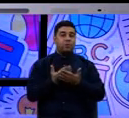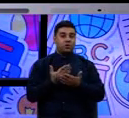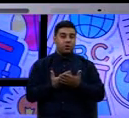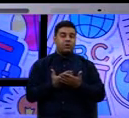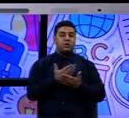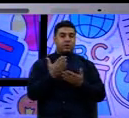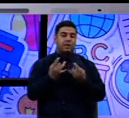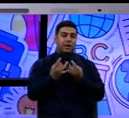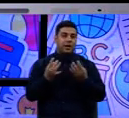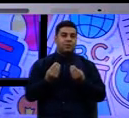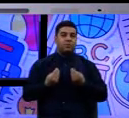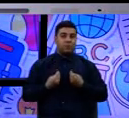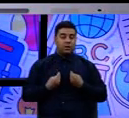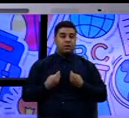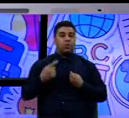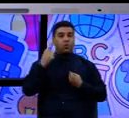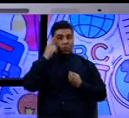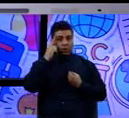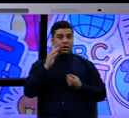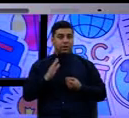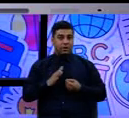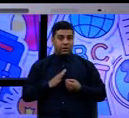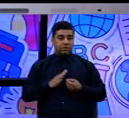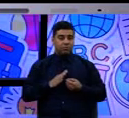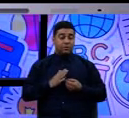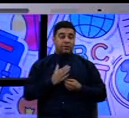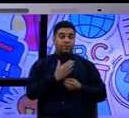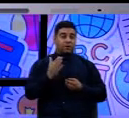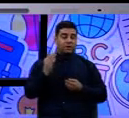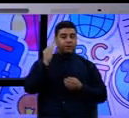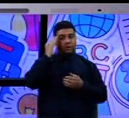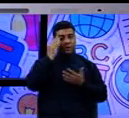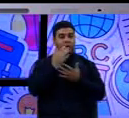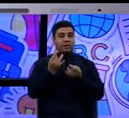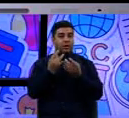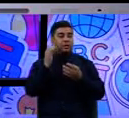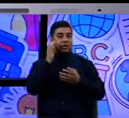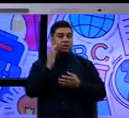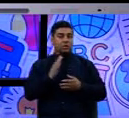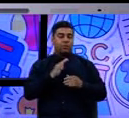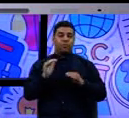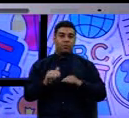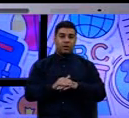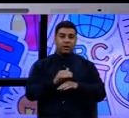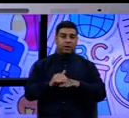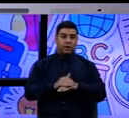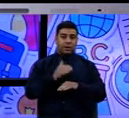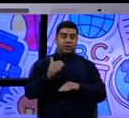misol sifatida ayting. O'yladingiz? Fikrlaringizni eshitdim.